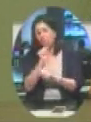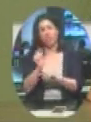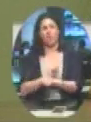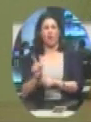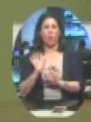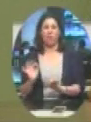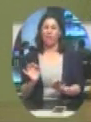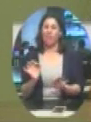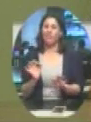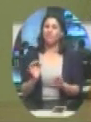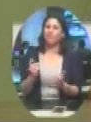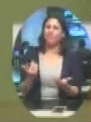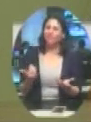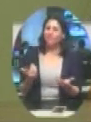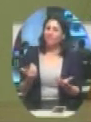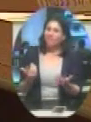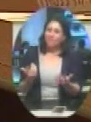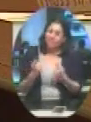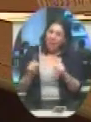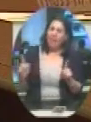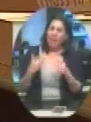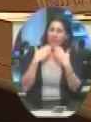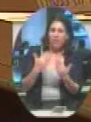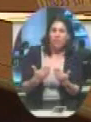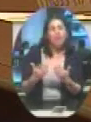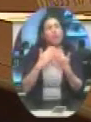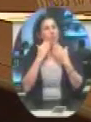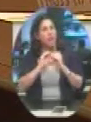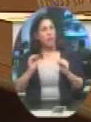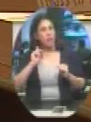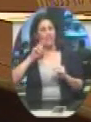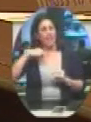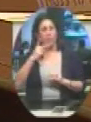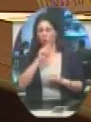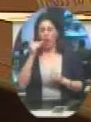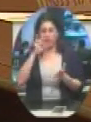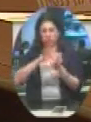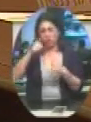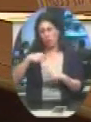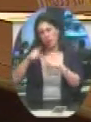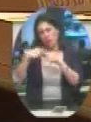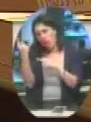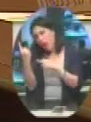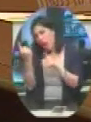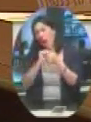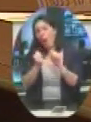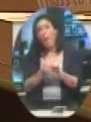לבוא ממקום אחר. הוקרה למורה צריכה לבוא לא רק ביום בשנה, ולא רק באיזה טקס והוא